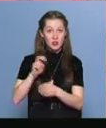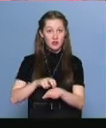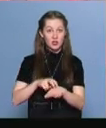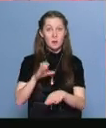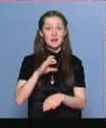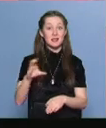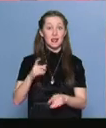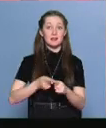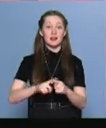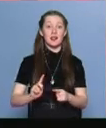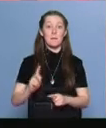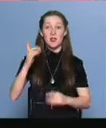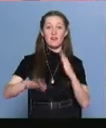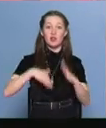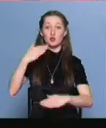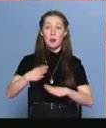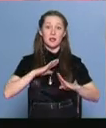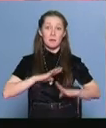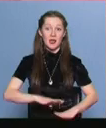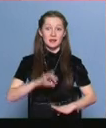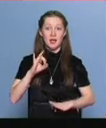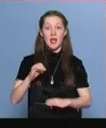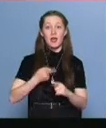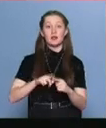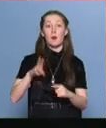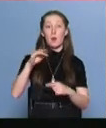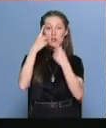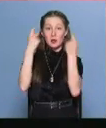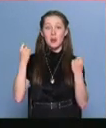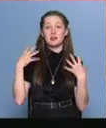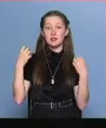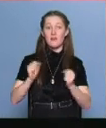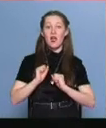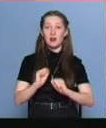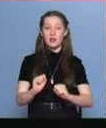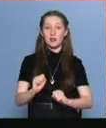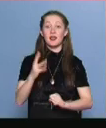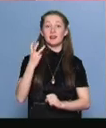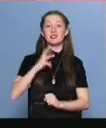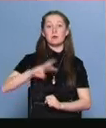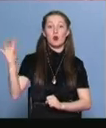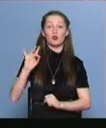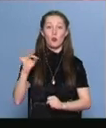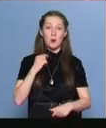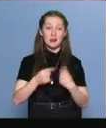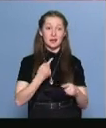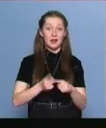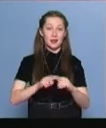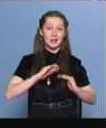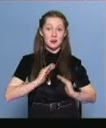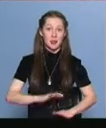ступень депрессии, объясняют врачи. По данным Всемирной организации здравоохранения, в мире ей страдают почти 300 миллионов человек.